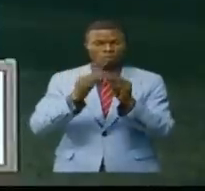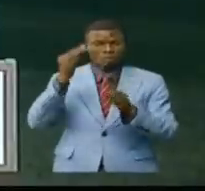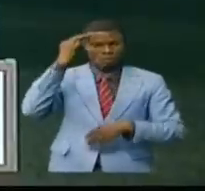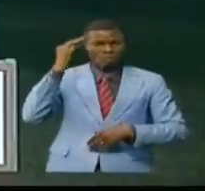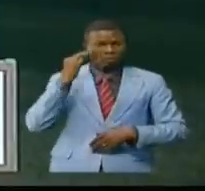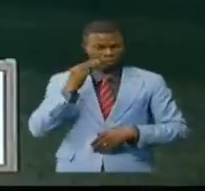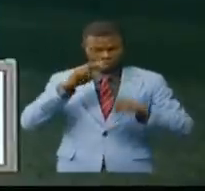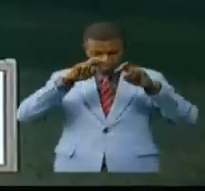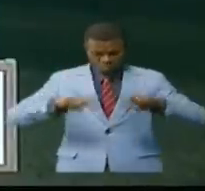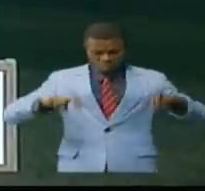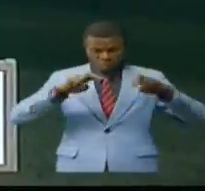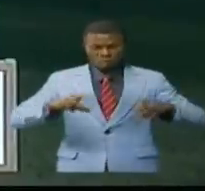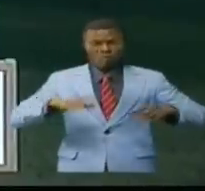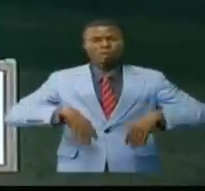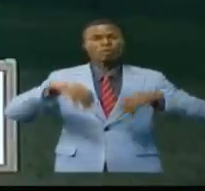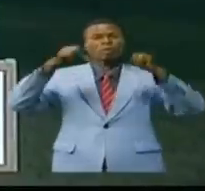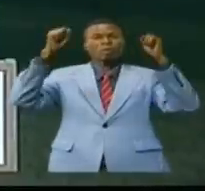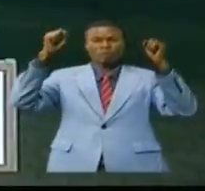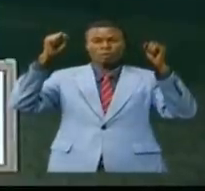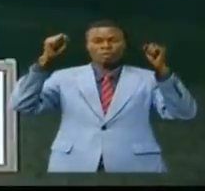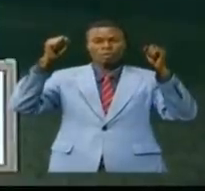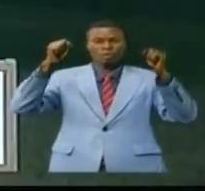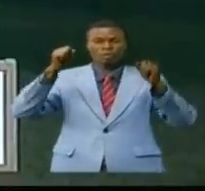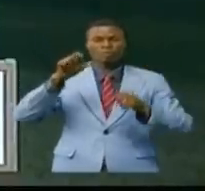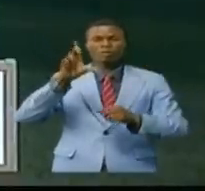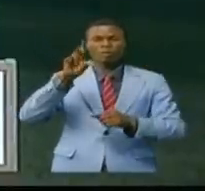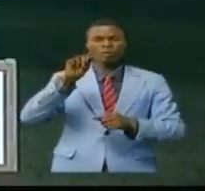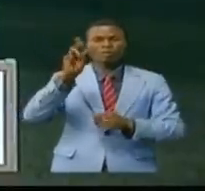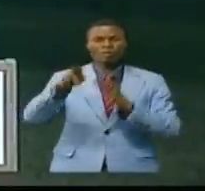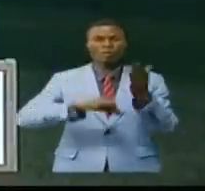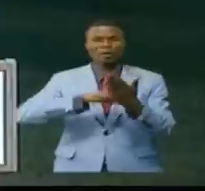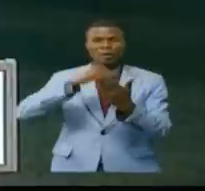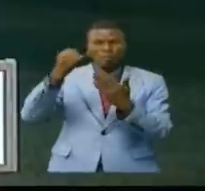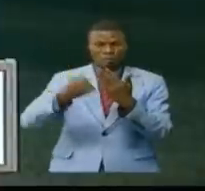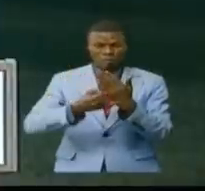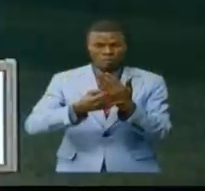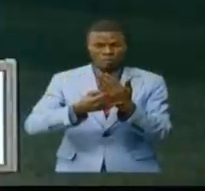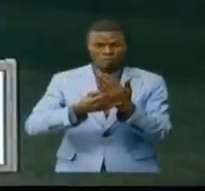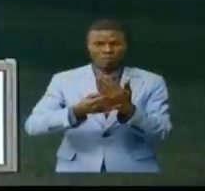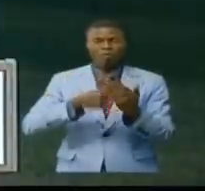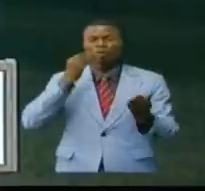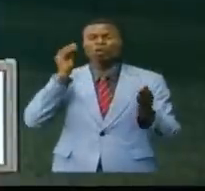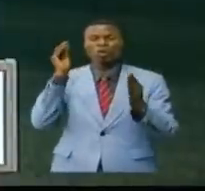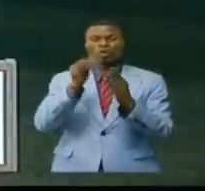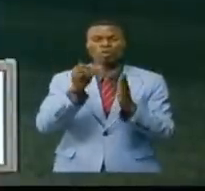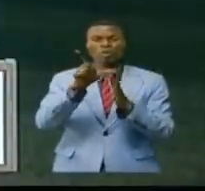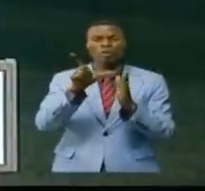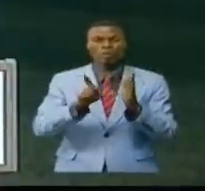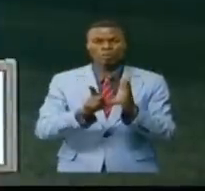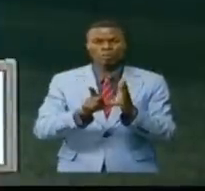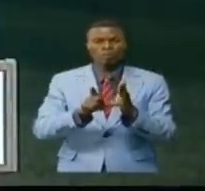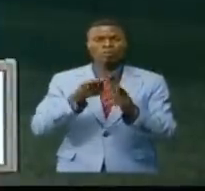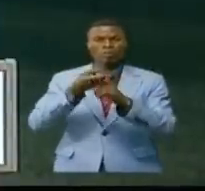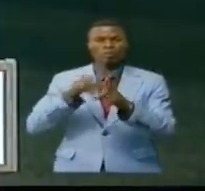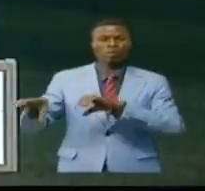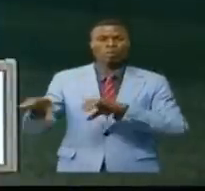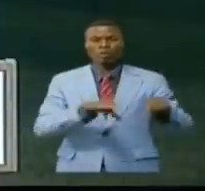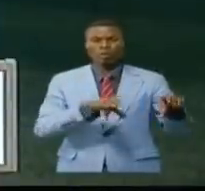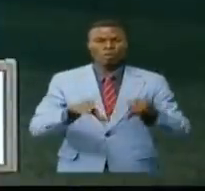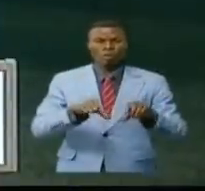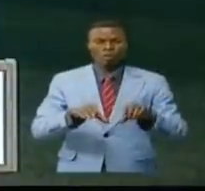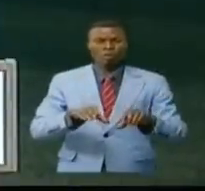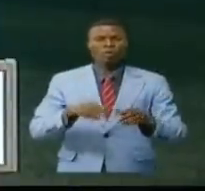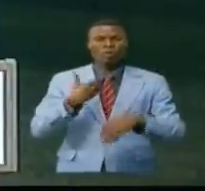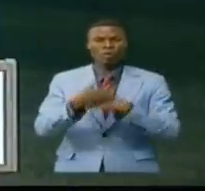a examiné et adopté 20 projets de ratification des ordonnances-loi découlant des actes qui ont été